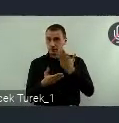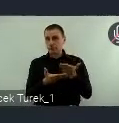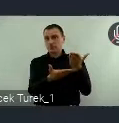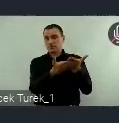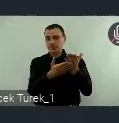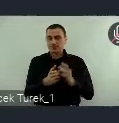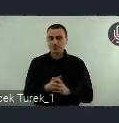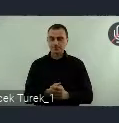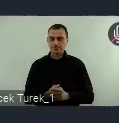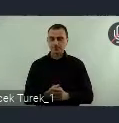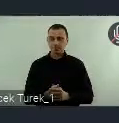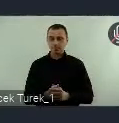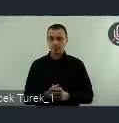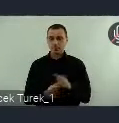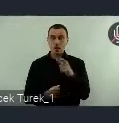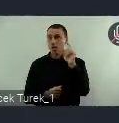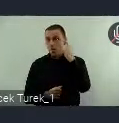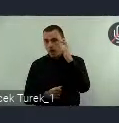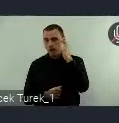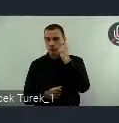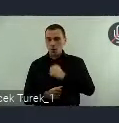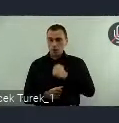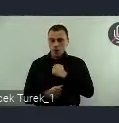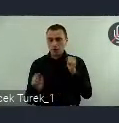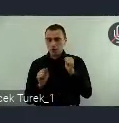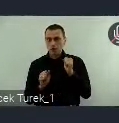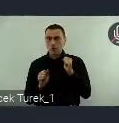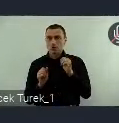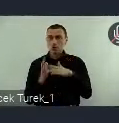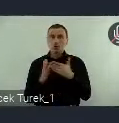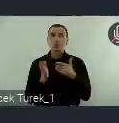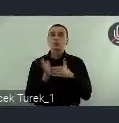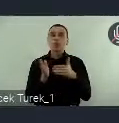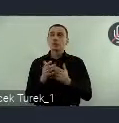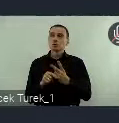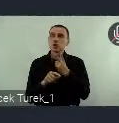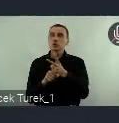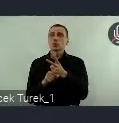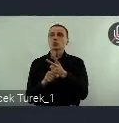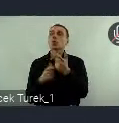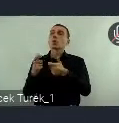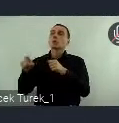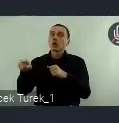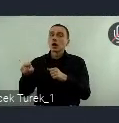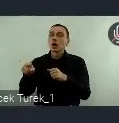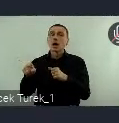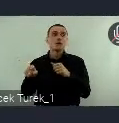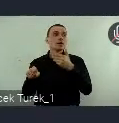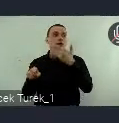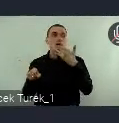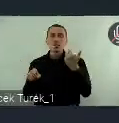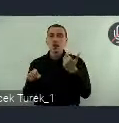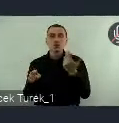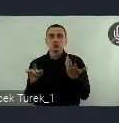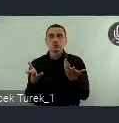I tyle I nie Marcin nie Bójcie się w sensie takim że jeżeli ktoś będzie potrzebował dostępności w tym co działo robicie A wy tej dostępności nie zapewnia ciepło nie